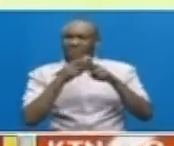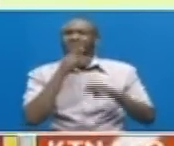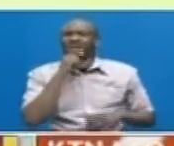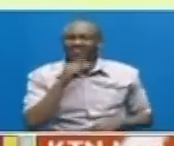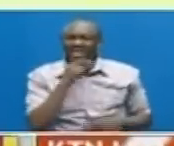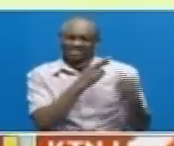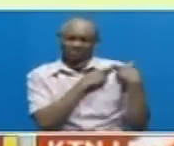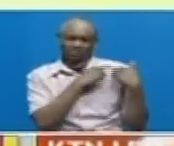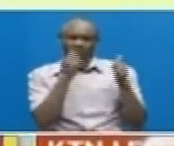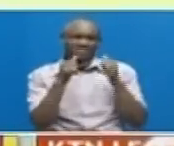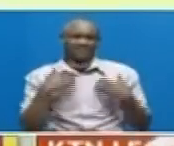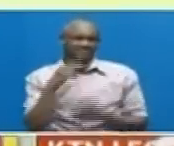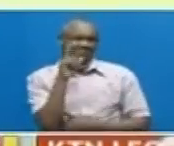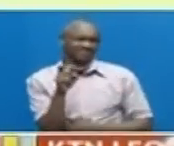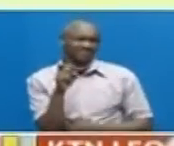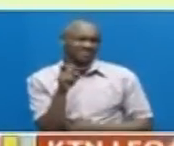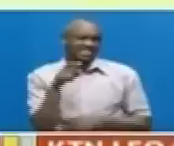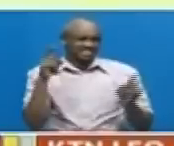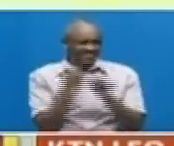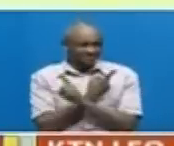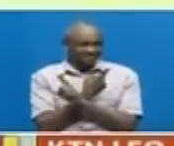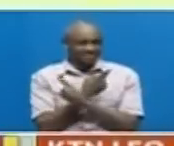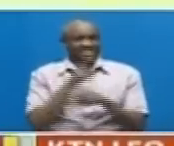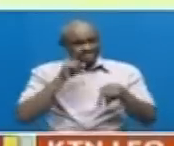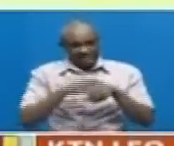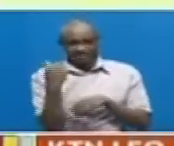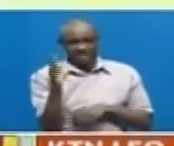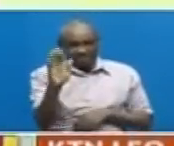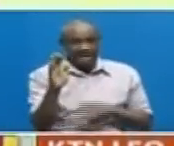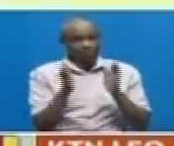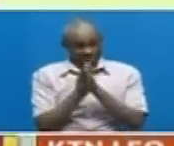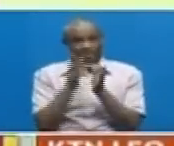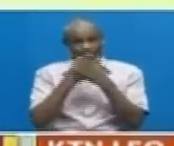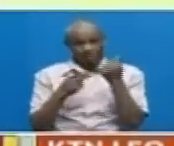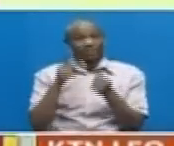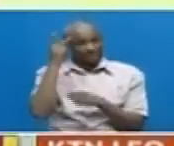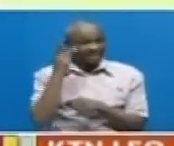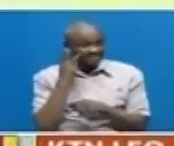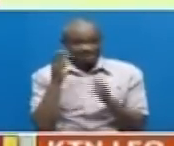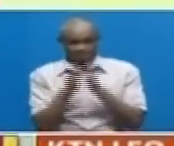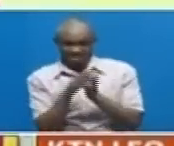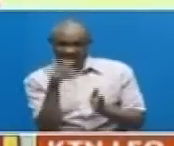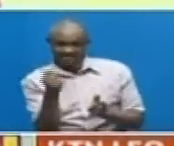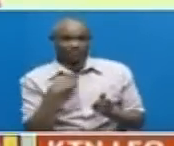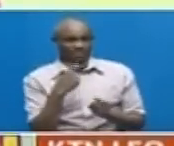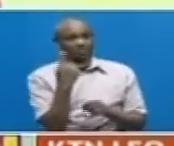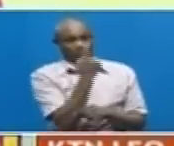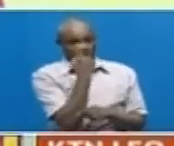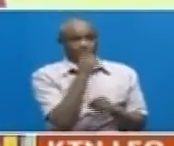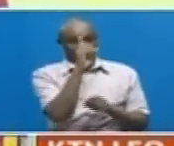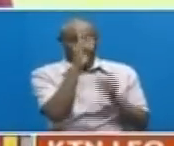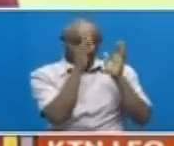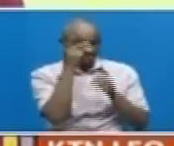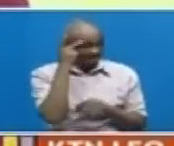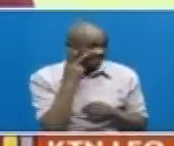majukumu gani hasa katika malezi? Je, ipo tofauti iwapo mwanawe amelelewa na wazazi wawili ikilinganishwa na mzazi mmoja, iwe baba